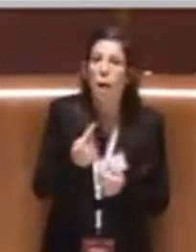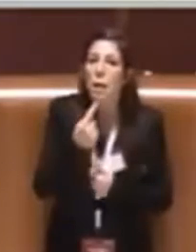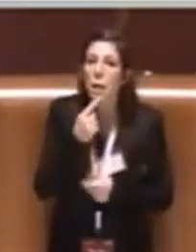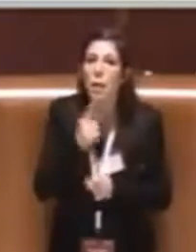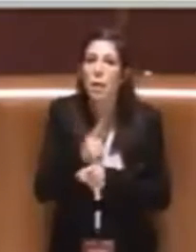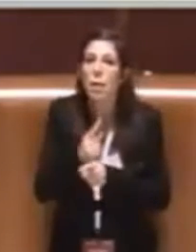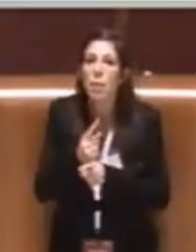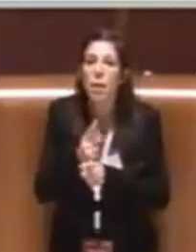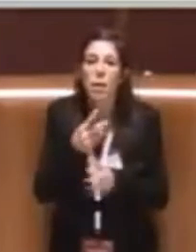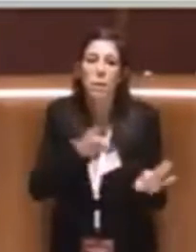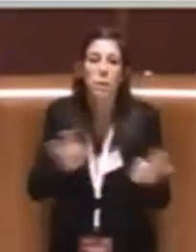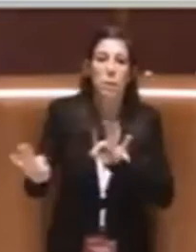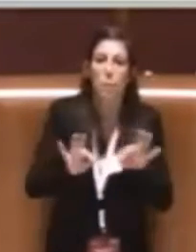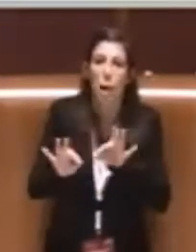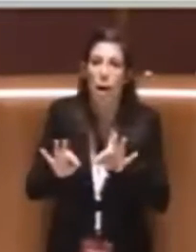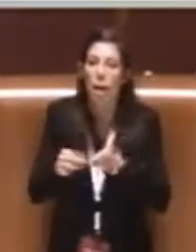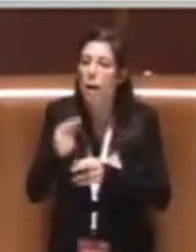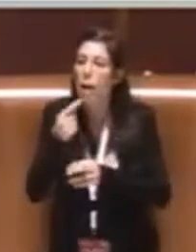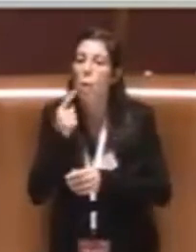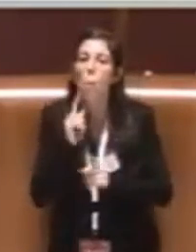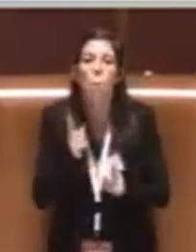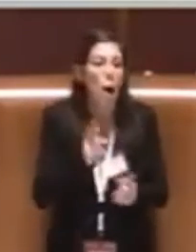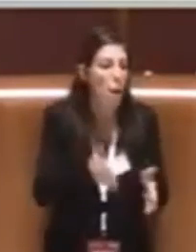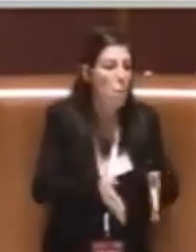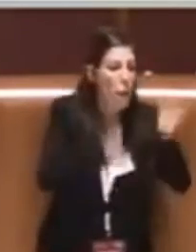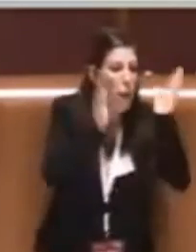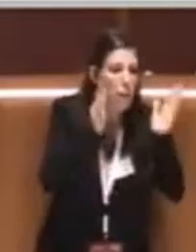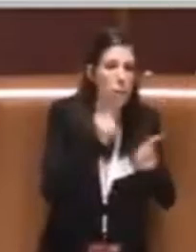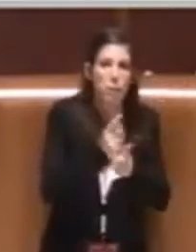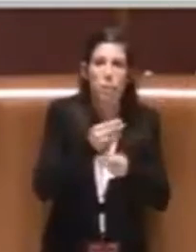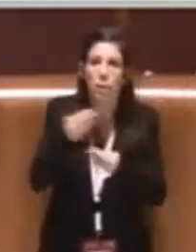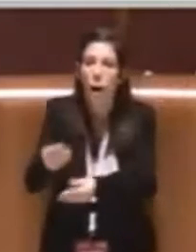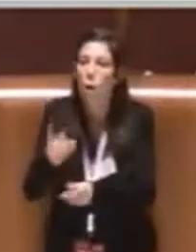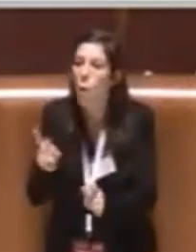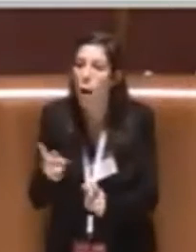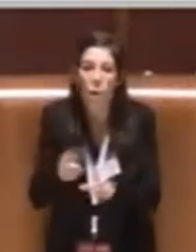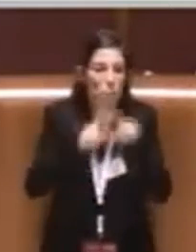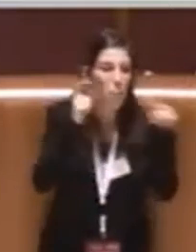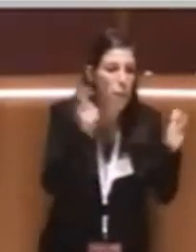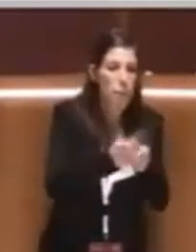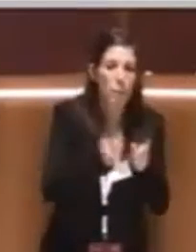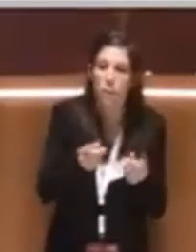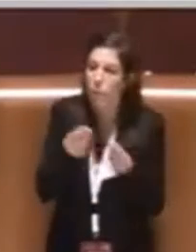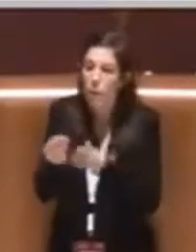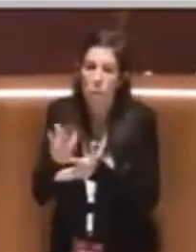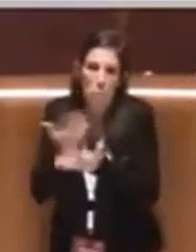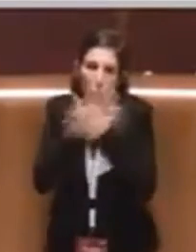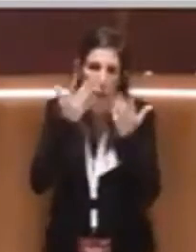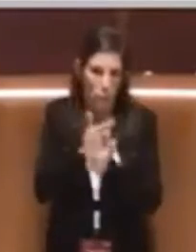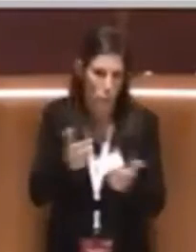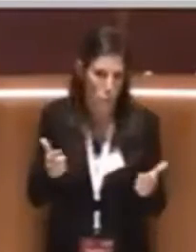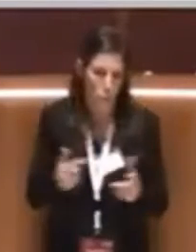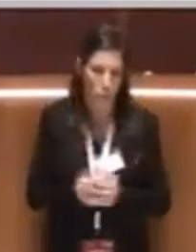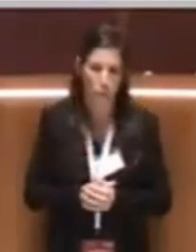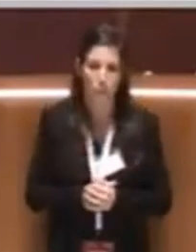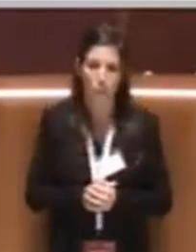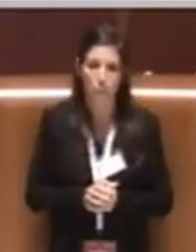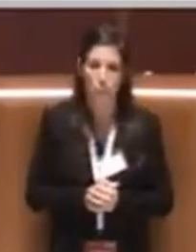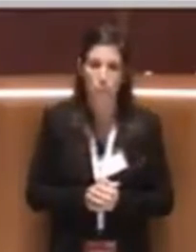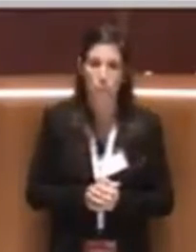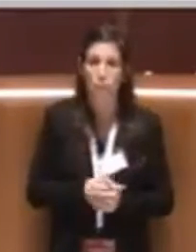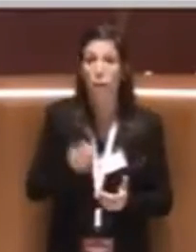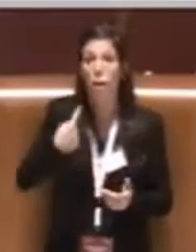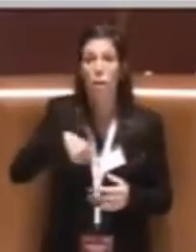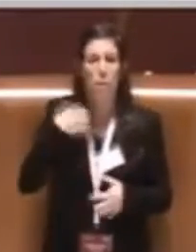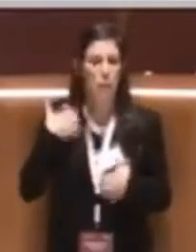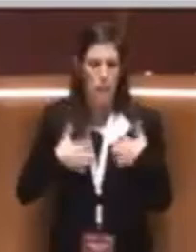restaurare quali stabili e a chi dovrebbero andare. Quindi non è proprio chiaro. Quello che più ci